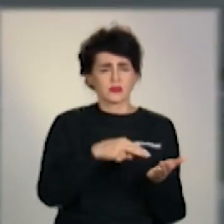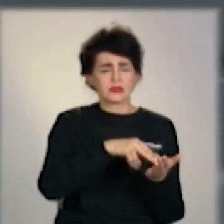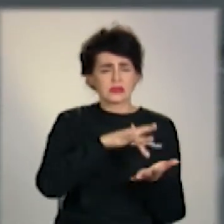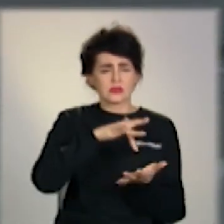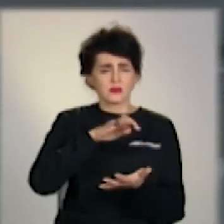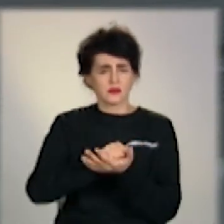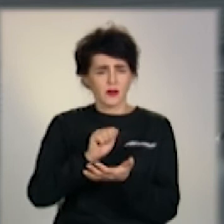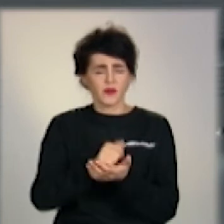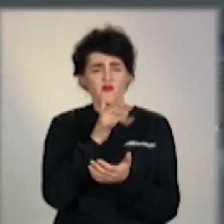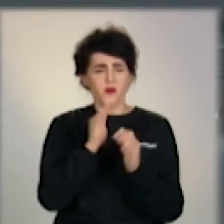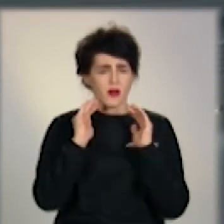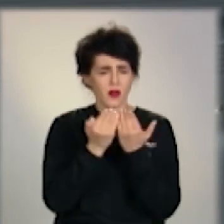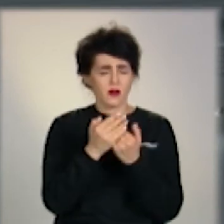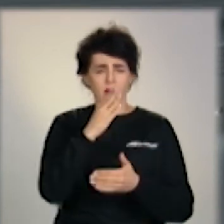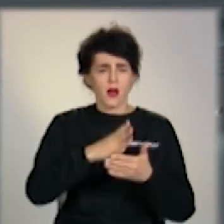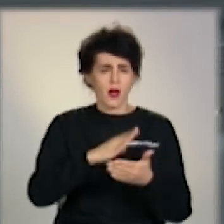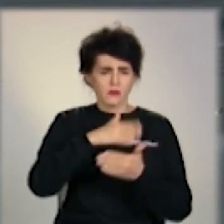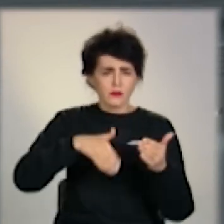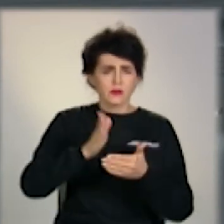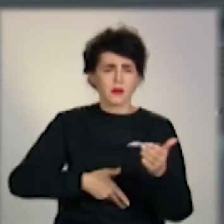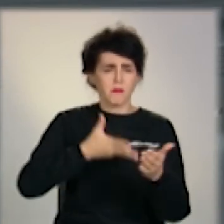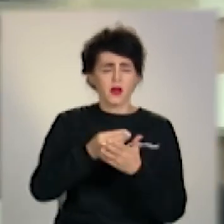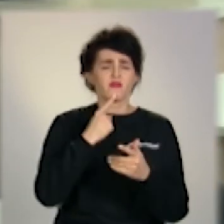карантину виплати не скасовуються навіть тим, хто